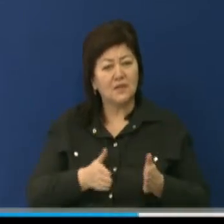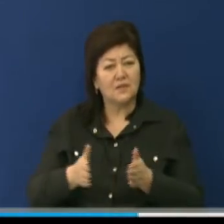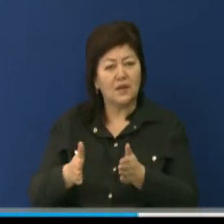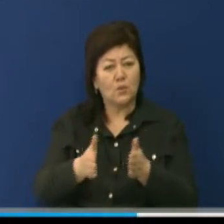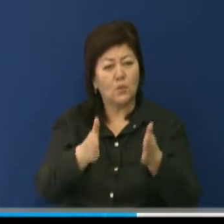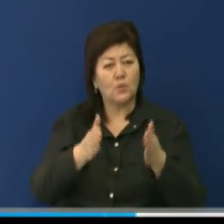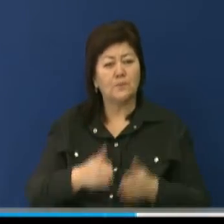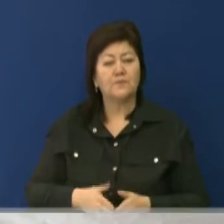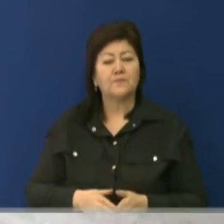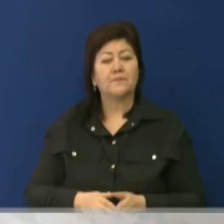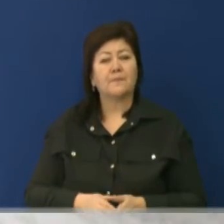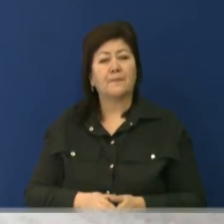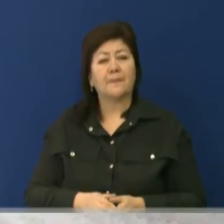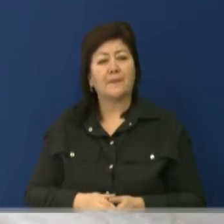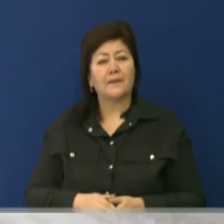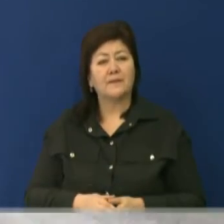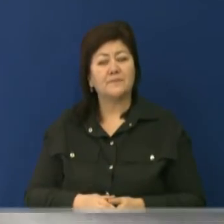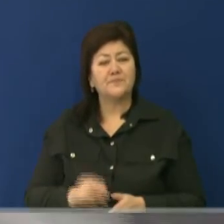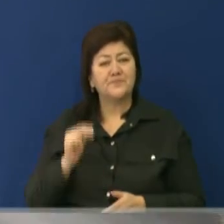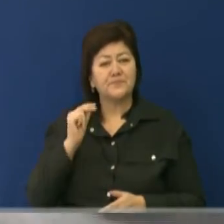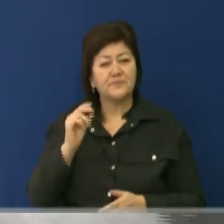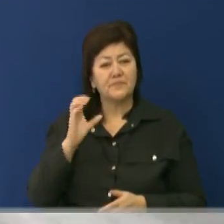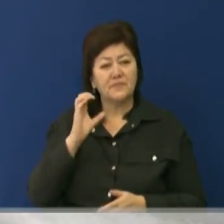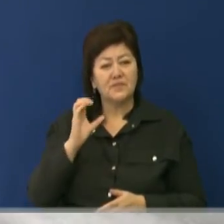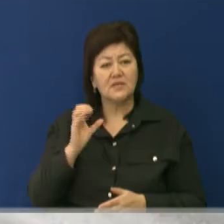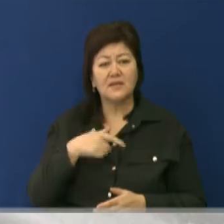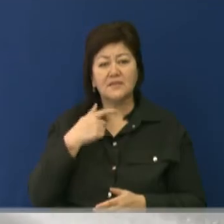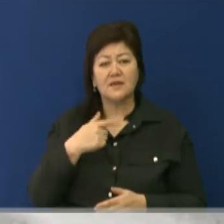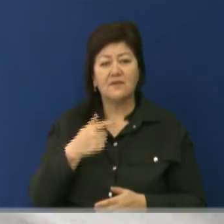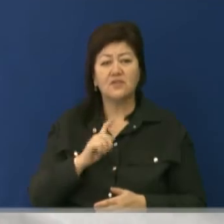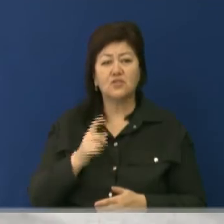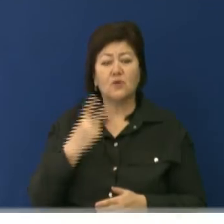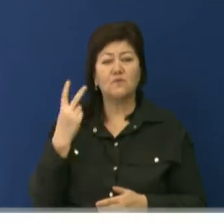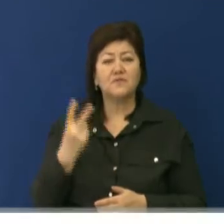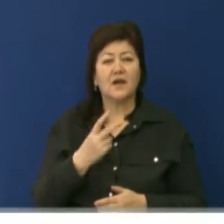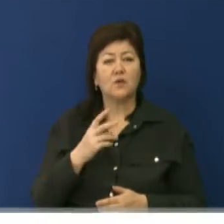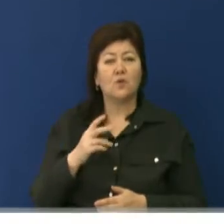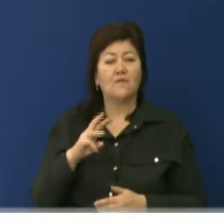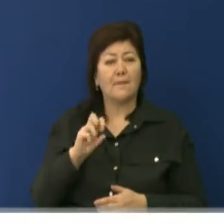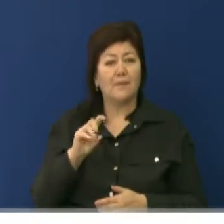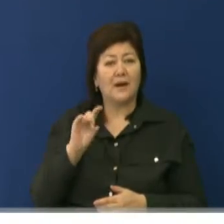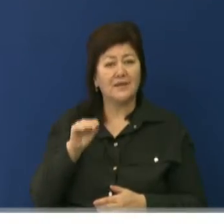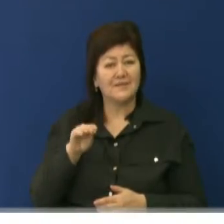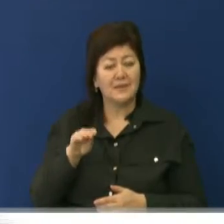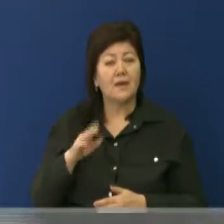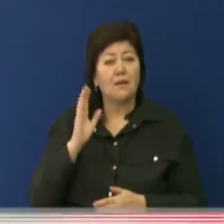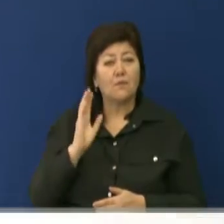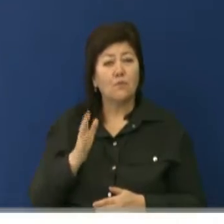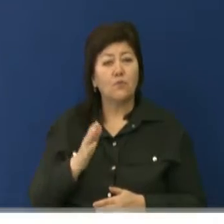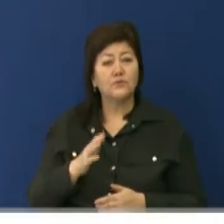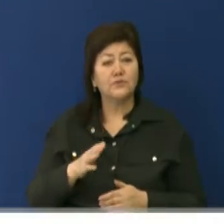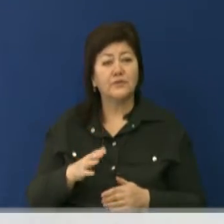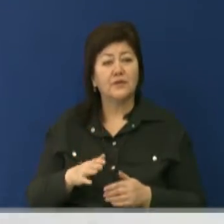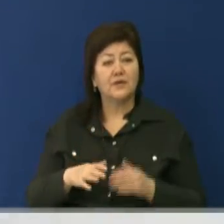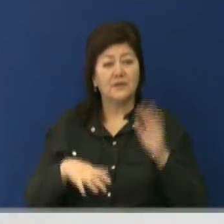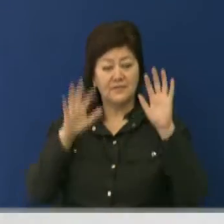құрамы тартылды. Төтенше жағдайлар басқармасының мәліметінше, 2 наурыз күні Семейде жауын-шашын болады деп күтілуде. Қар жаңбыр